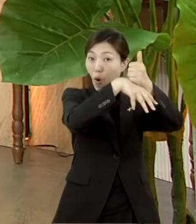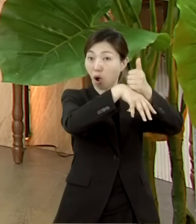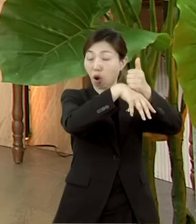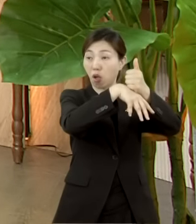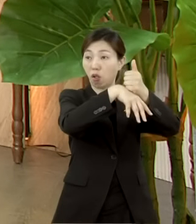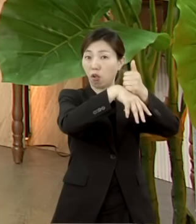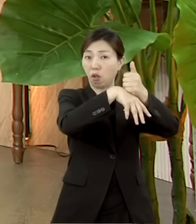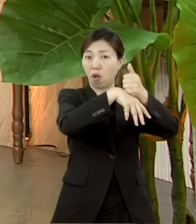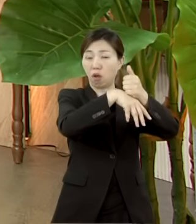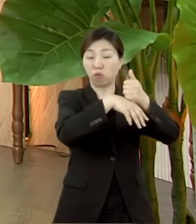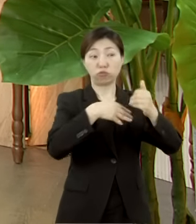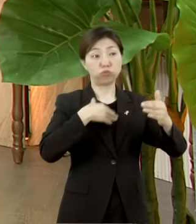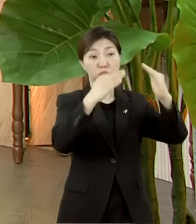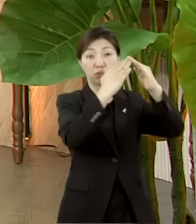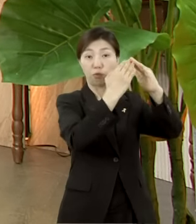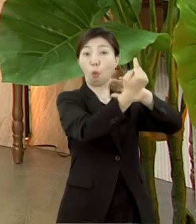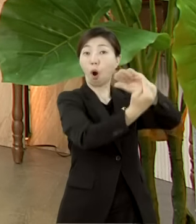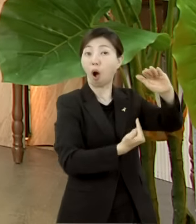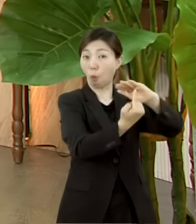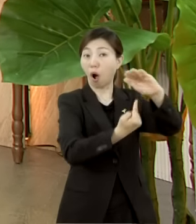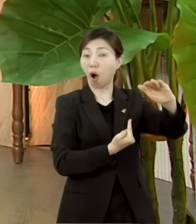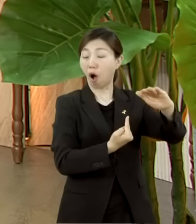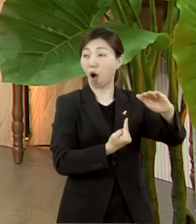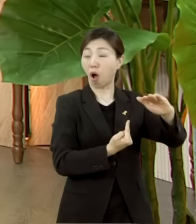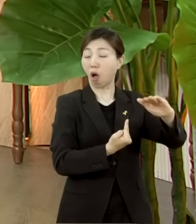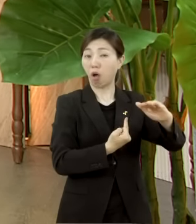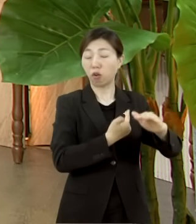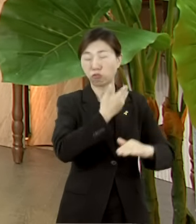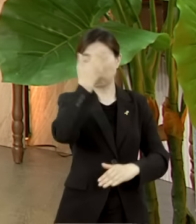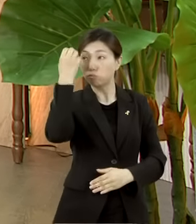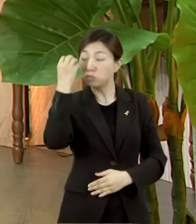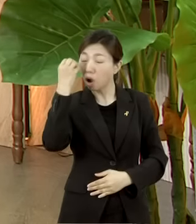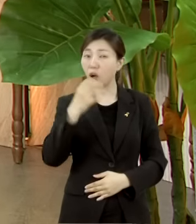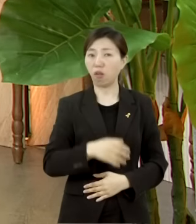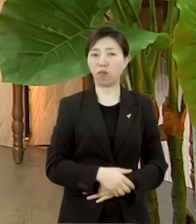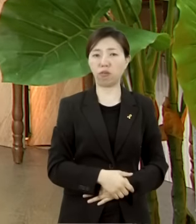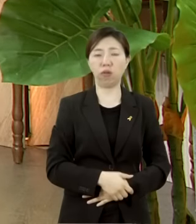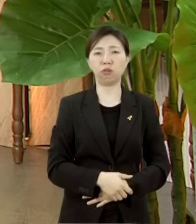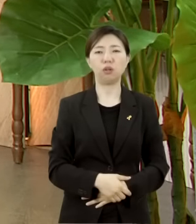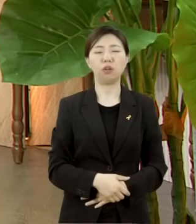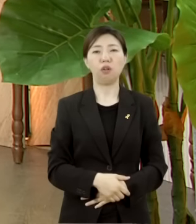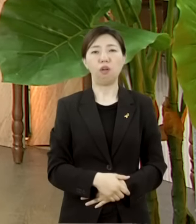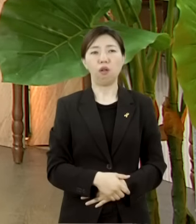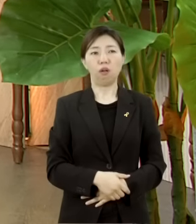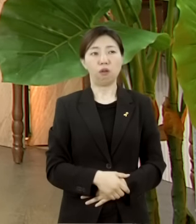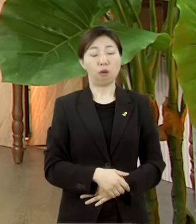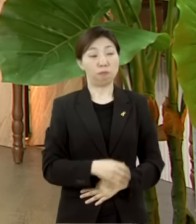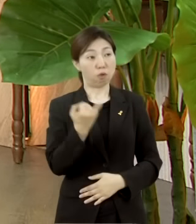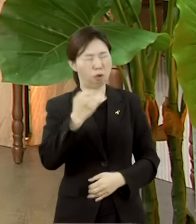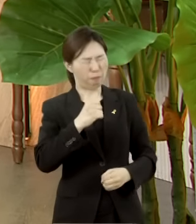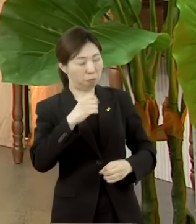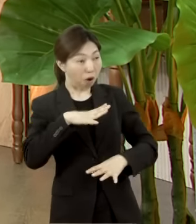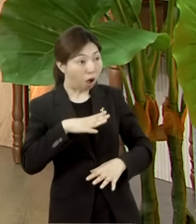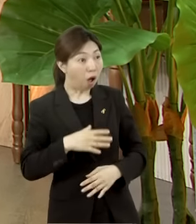무슨 꿈 아 관세 보살님이 집에 들어오시는 꿈을